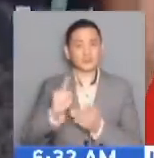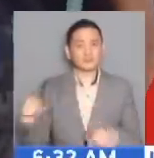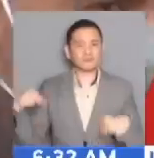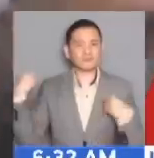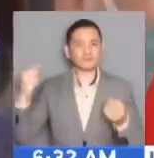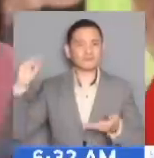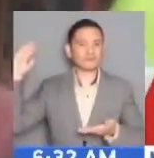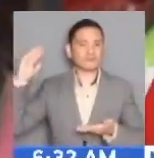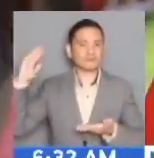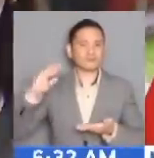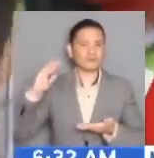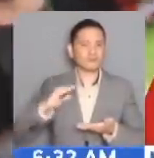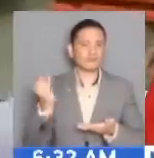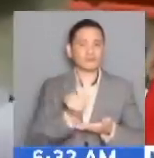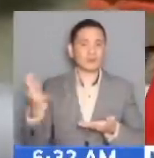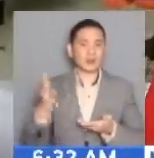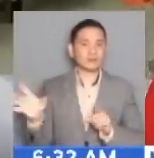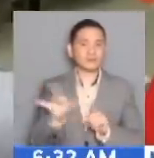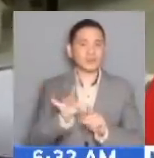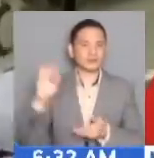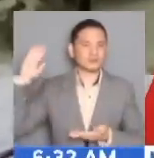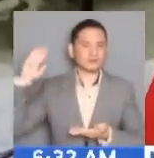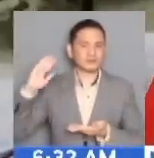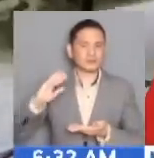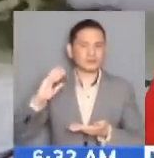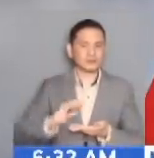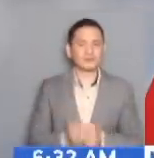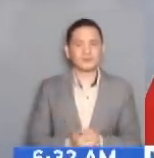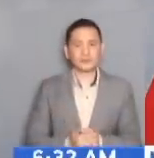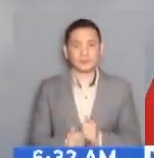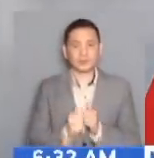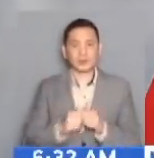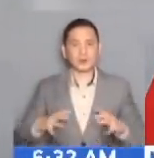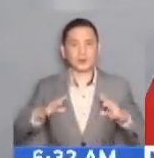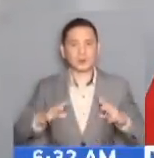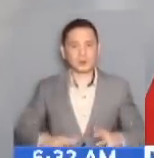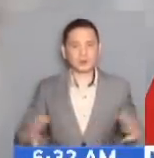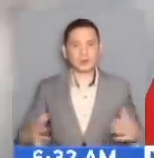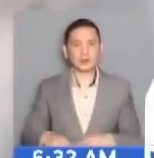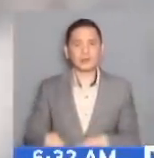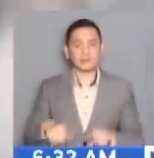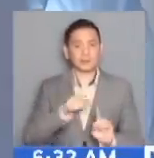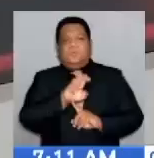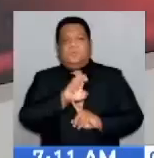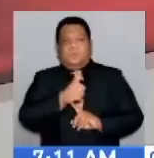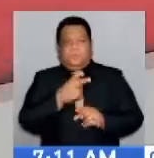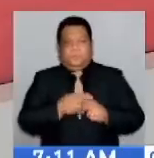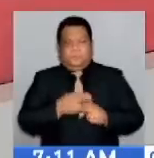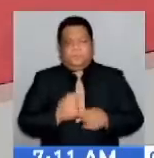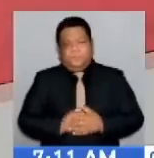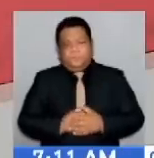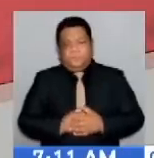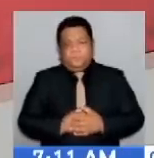cases. Natili pa rin daw sa safe zone ang healthcare utilization ng bansa.